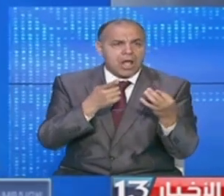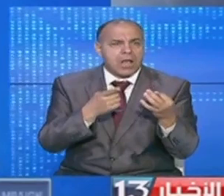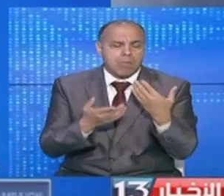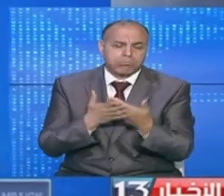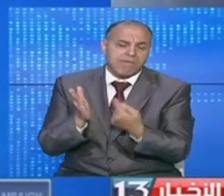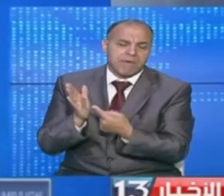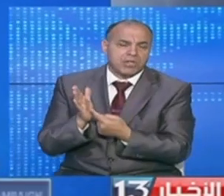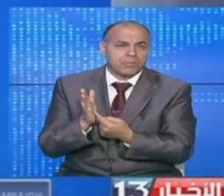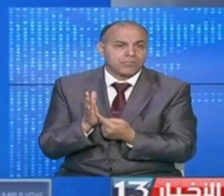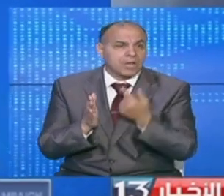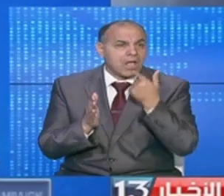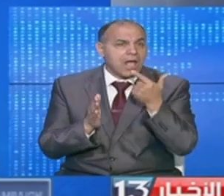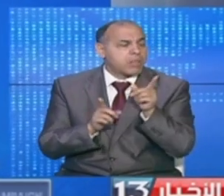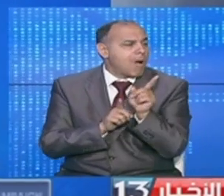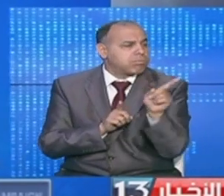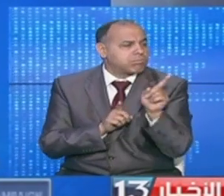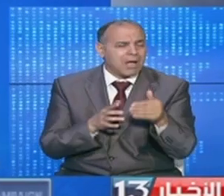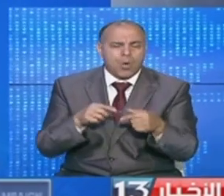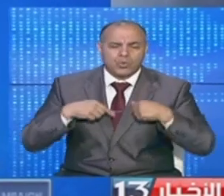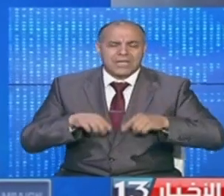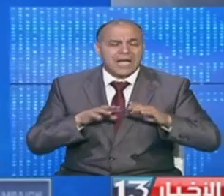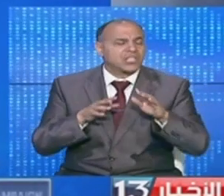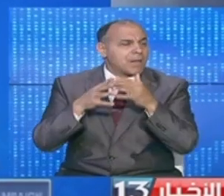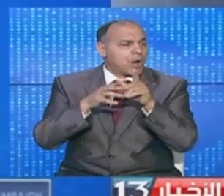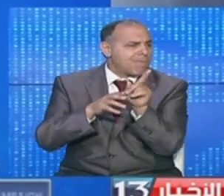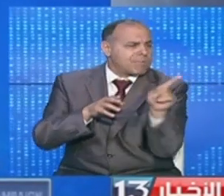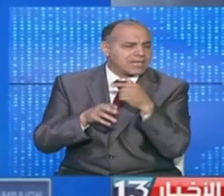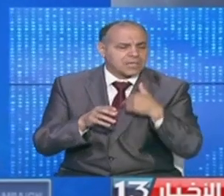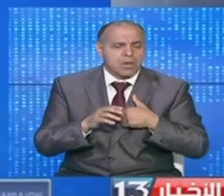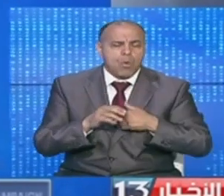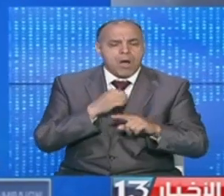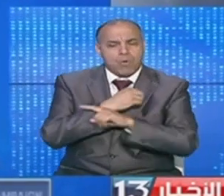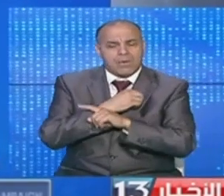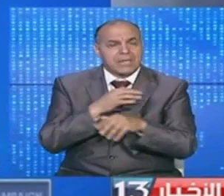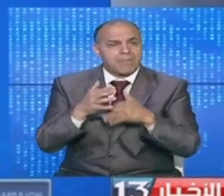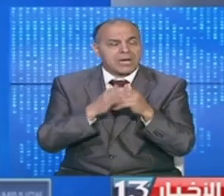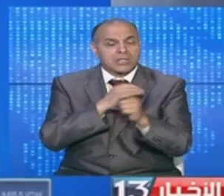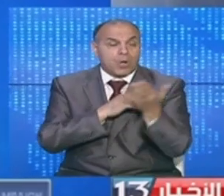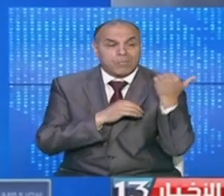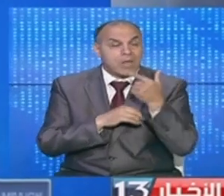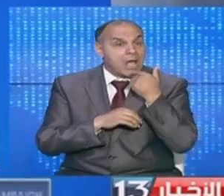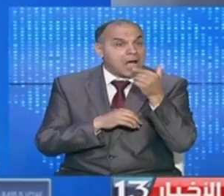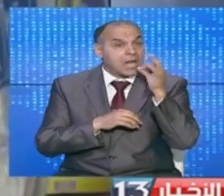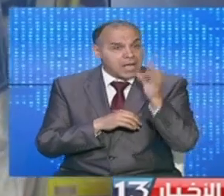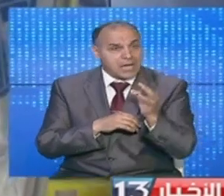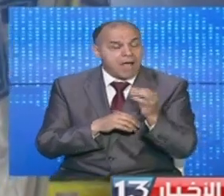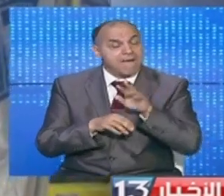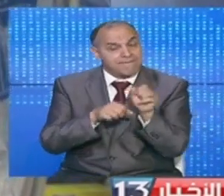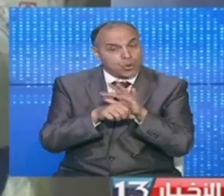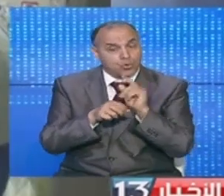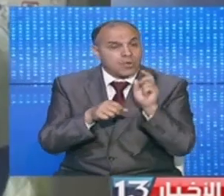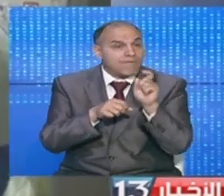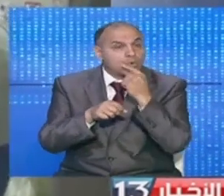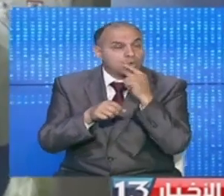دليل. وتتناقض اتهامات بومبيو مع بيان أصدرته المخابرات الأمريكية الأسبوع الماضي قالت فيه إن الفيروس لا